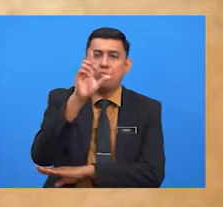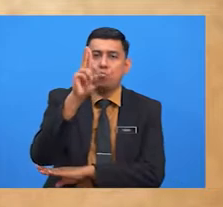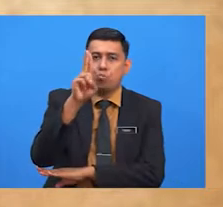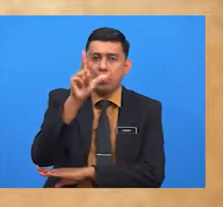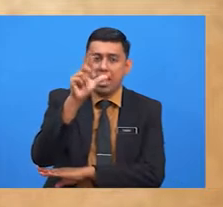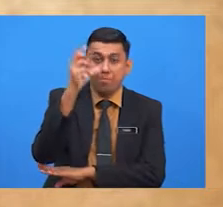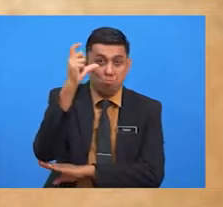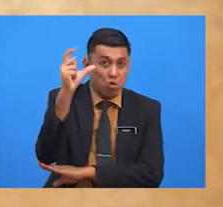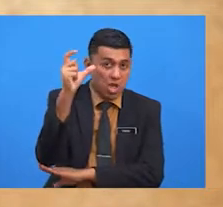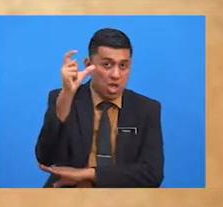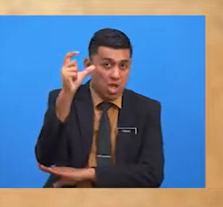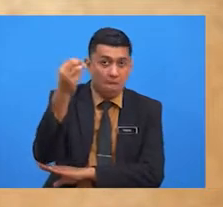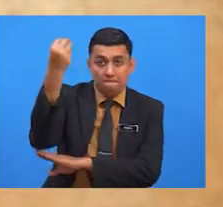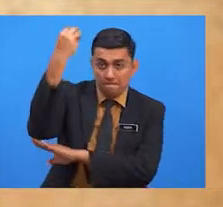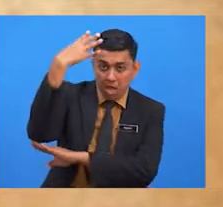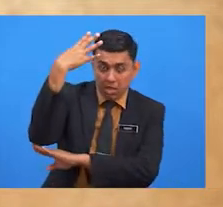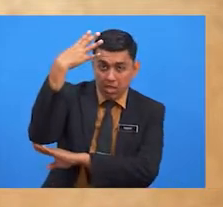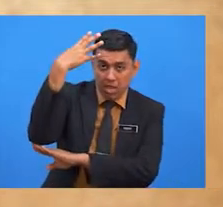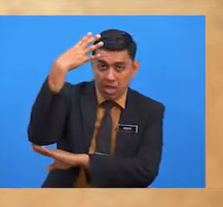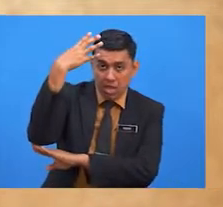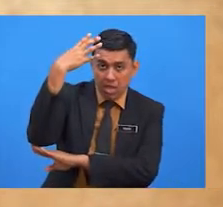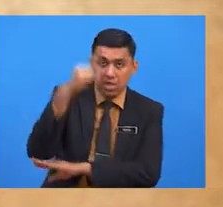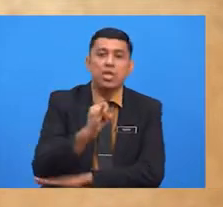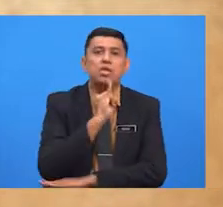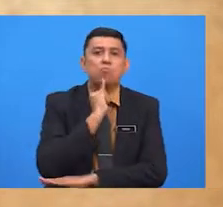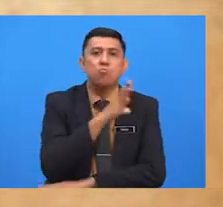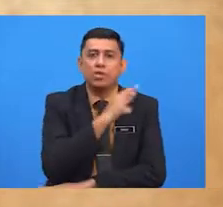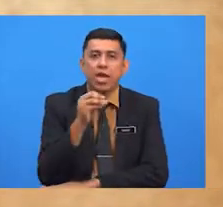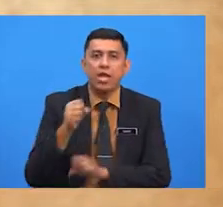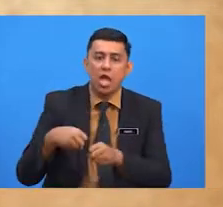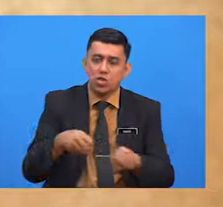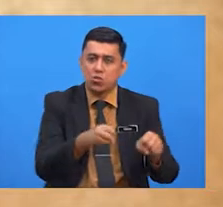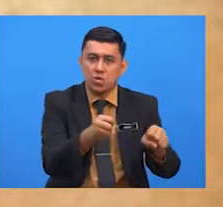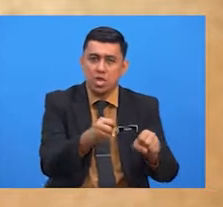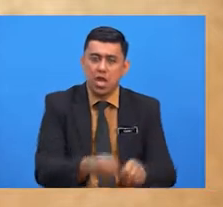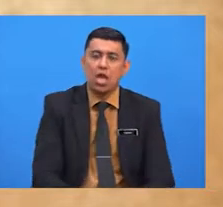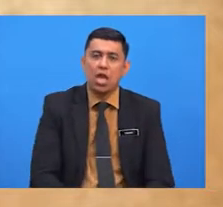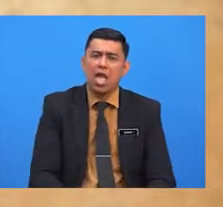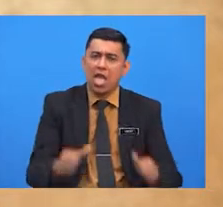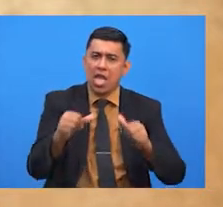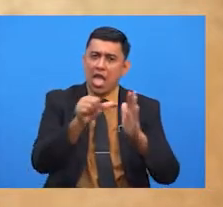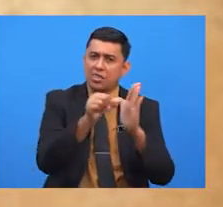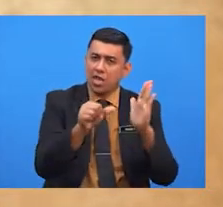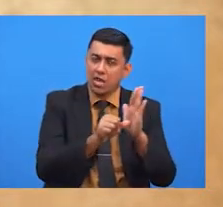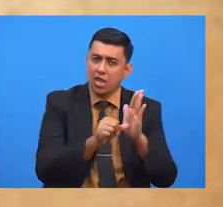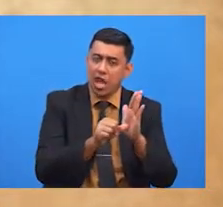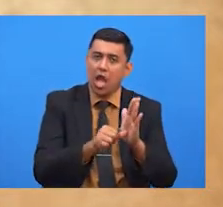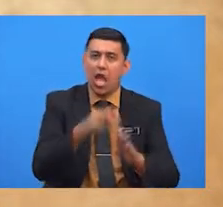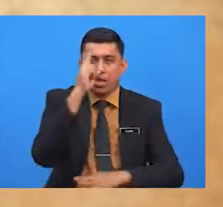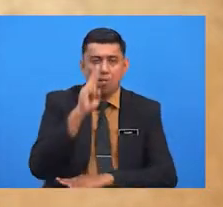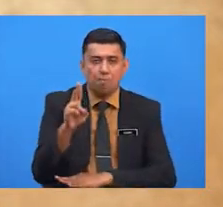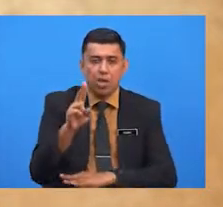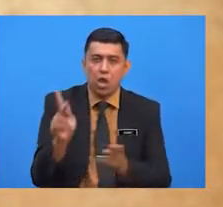matahari, ibu dan sungai. Upacara keagamaan seperti korban binatang